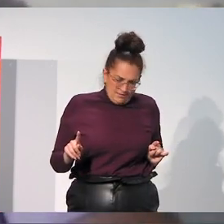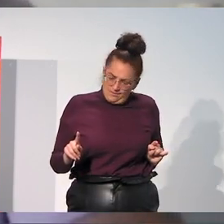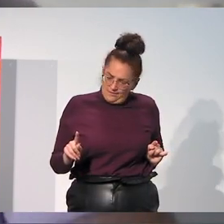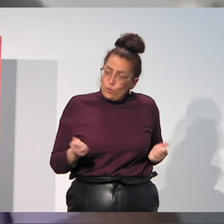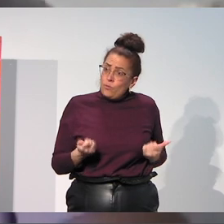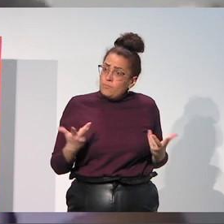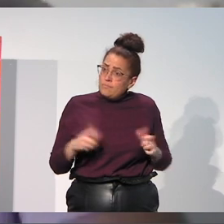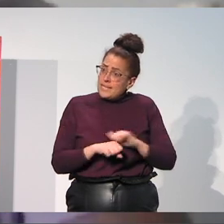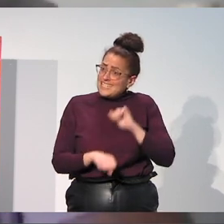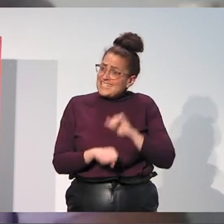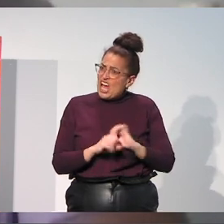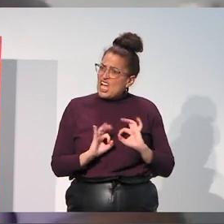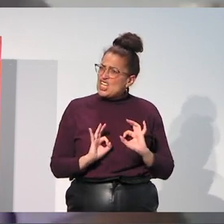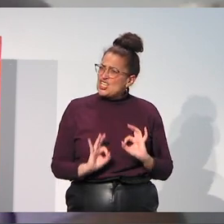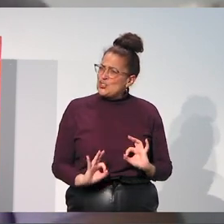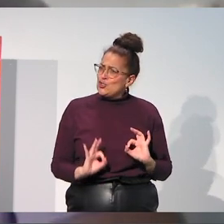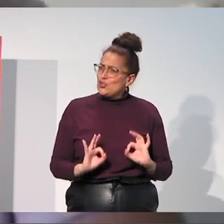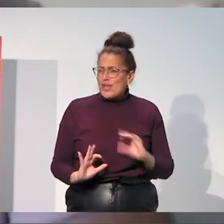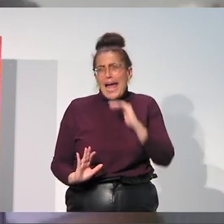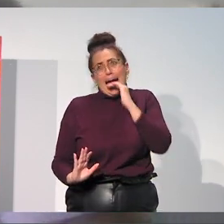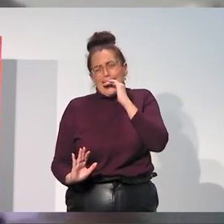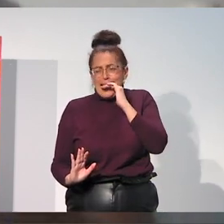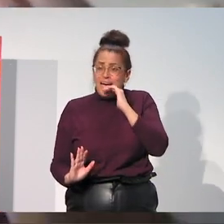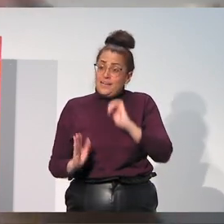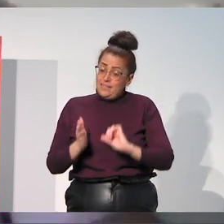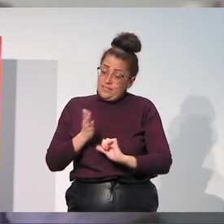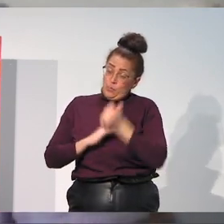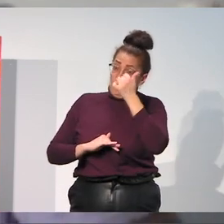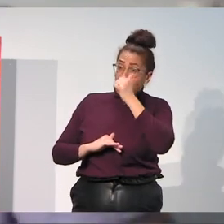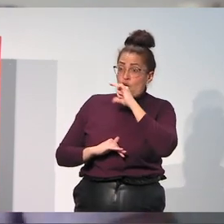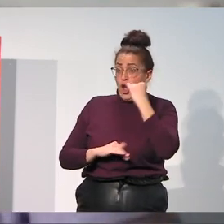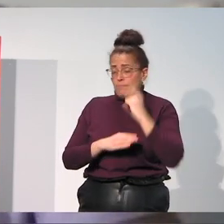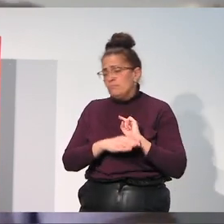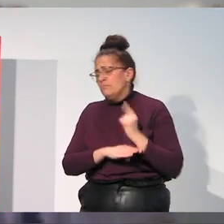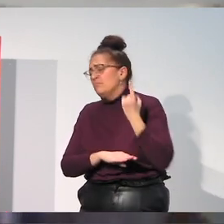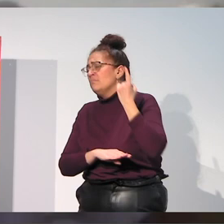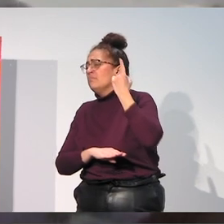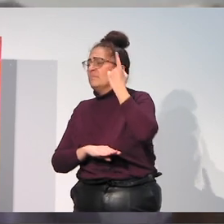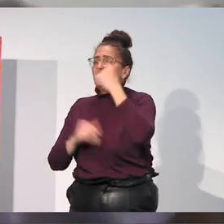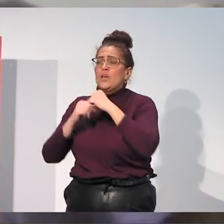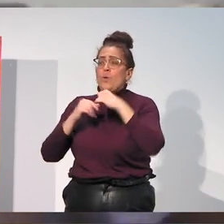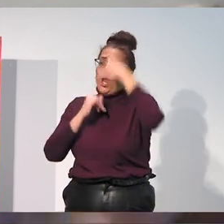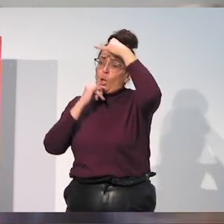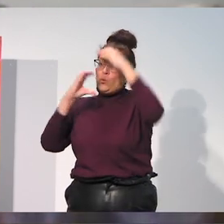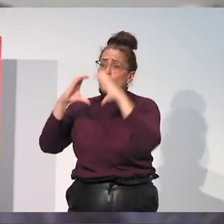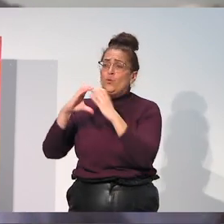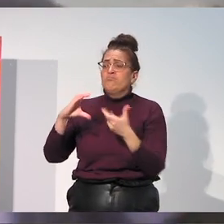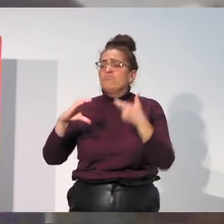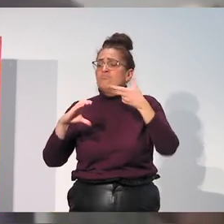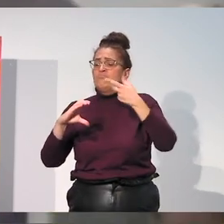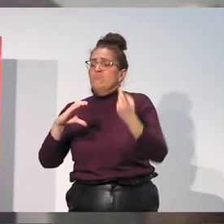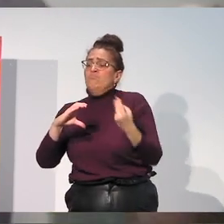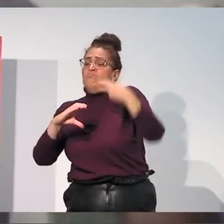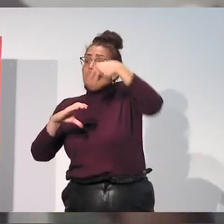Verne, on retrouve un homme qui pose pour la première fois son pied sur la Lune. Donc ça semblait une utopie il y a un siècle,